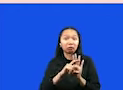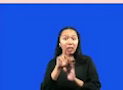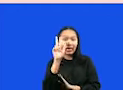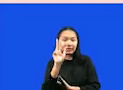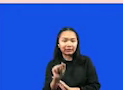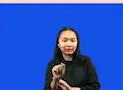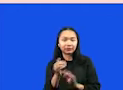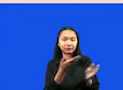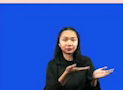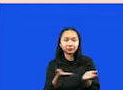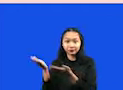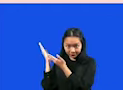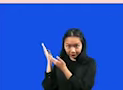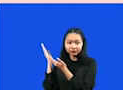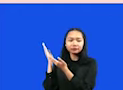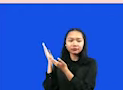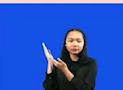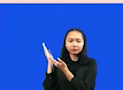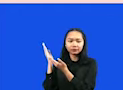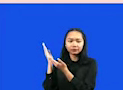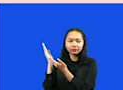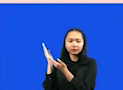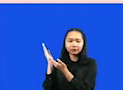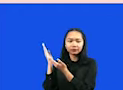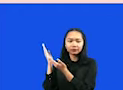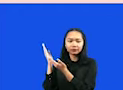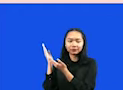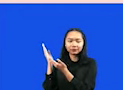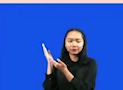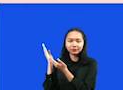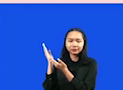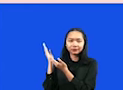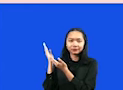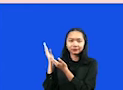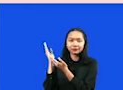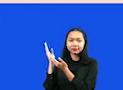untuk pewartaan nih Mas I will never leave you